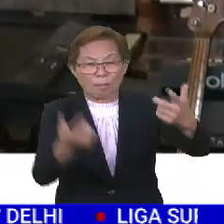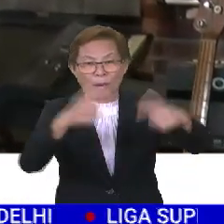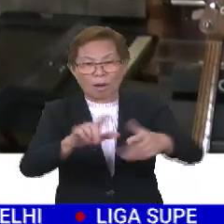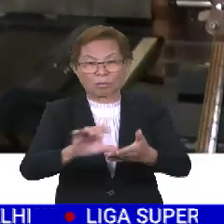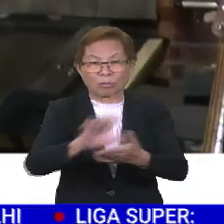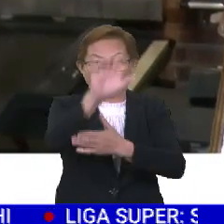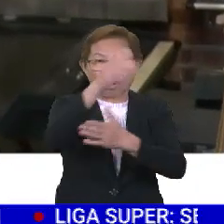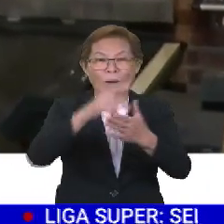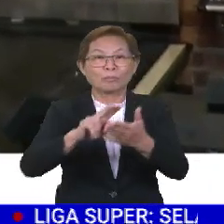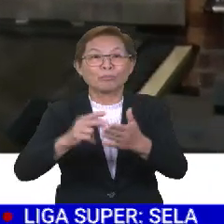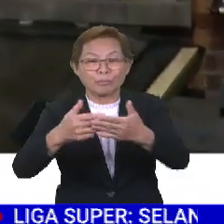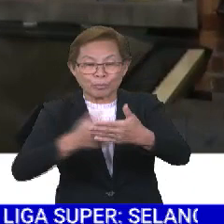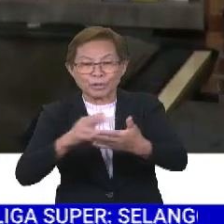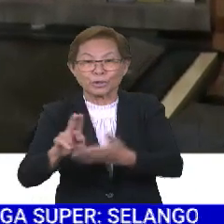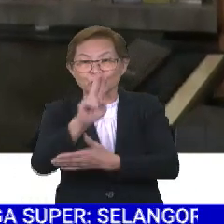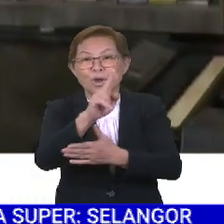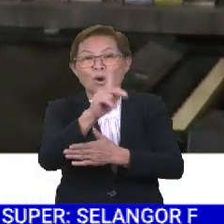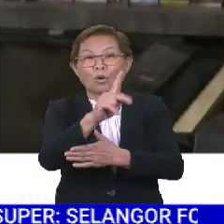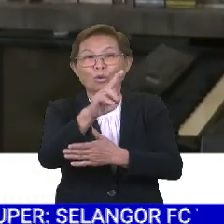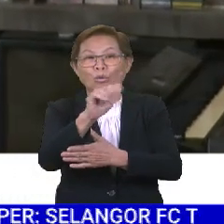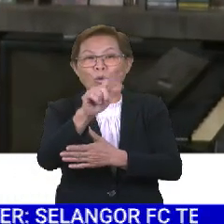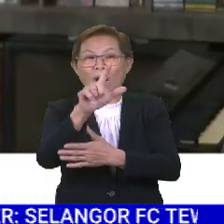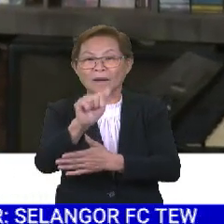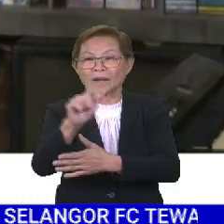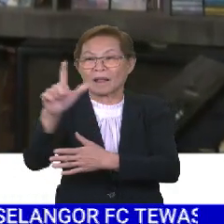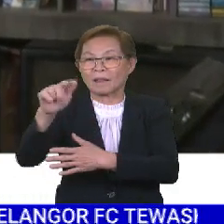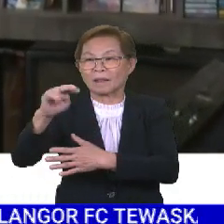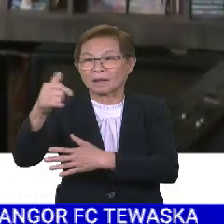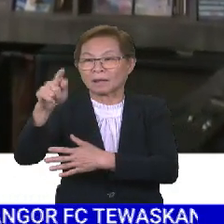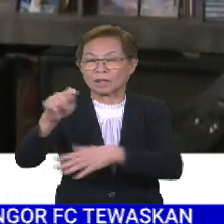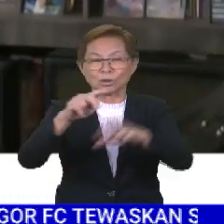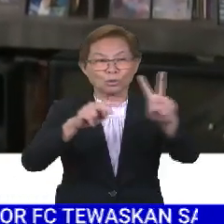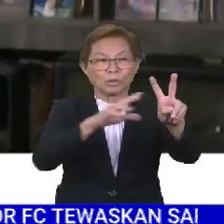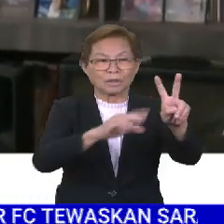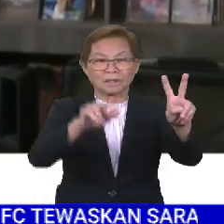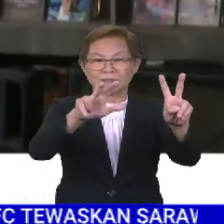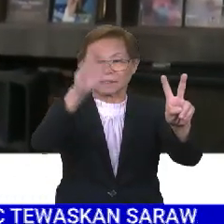Kolej Matrikulasi Kuala Langat pada 2 dan 3 Jun ini.